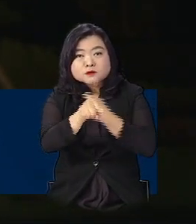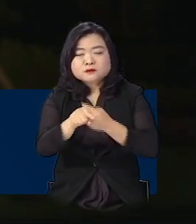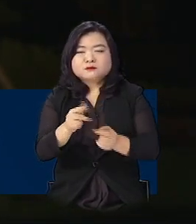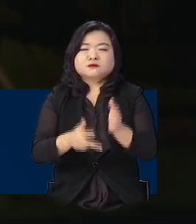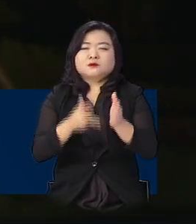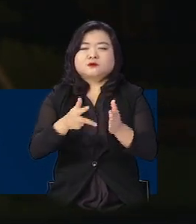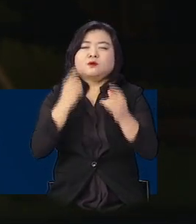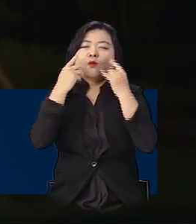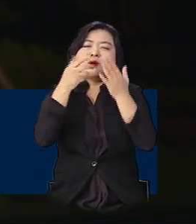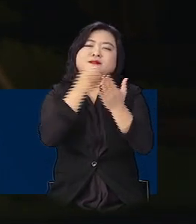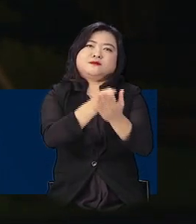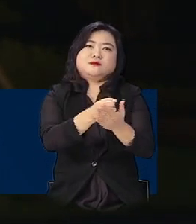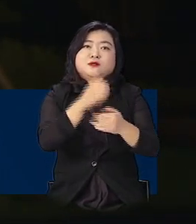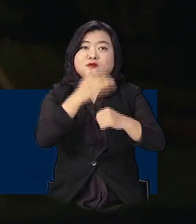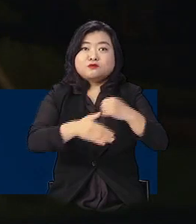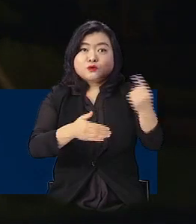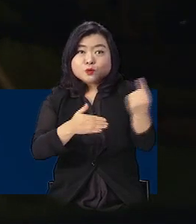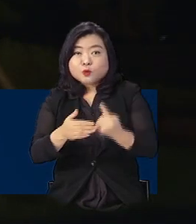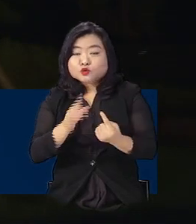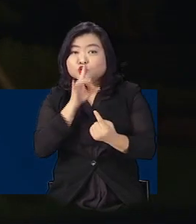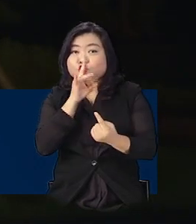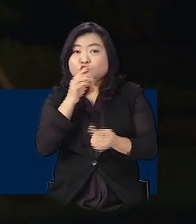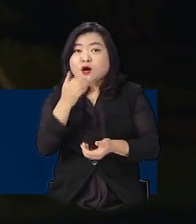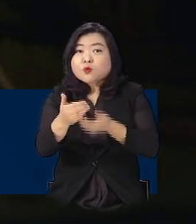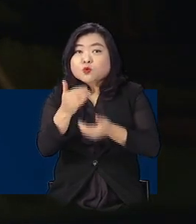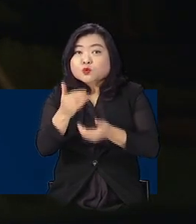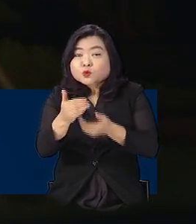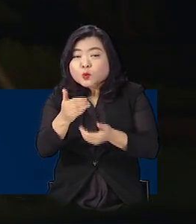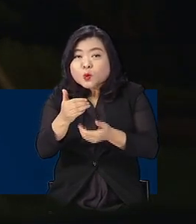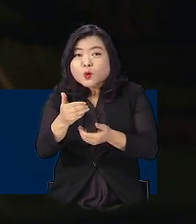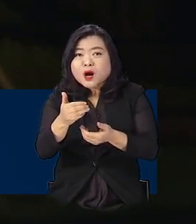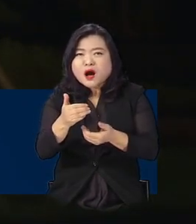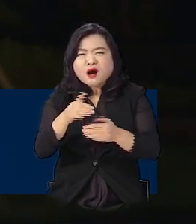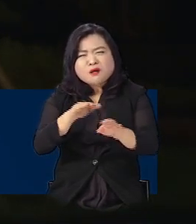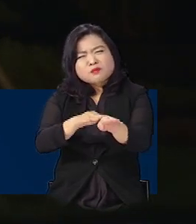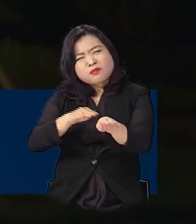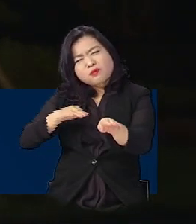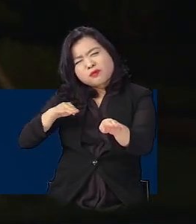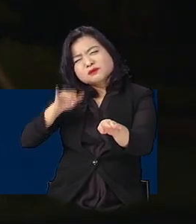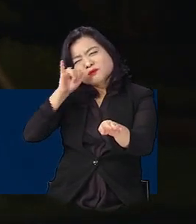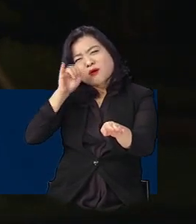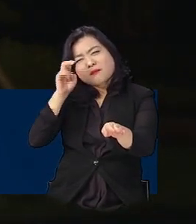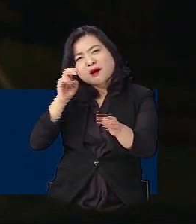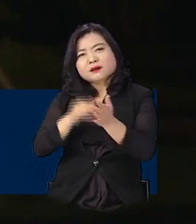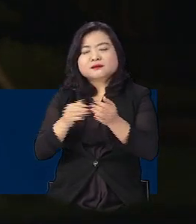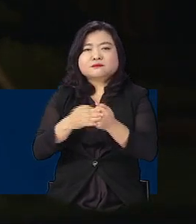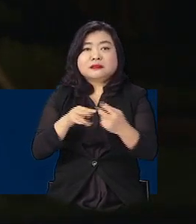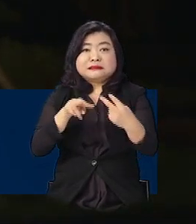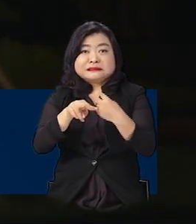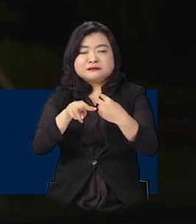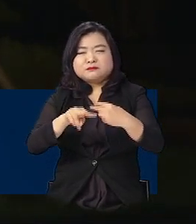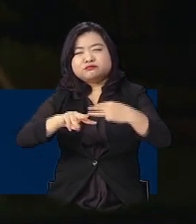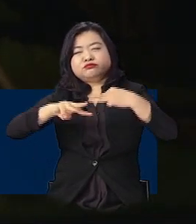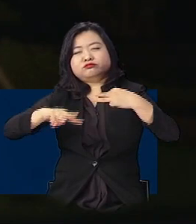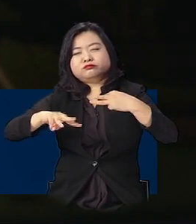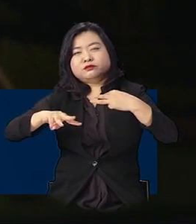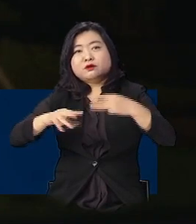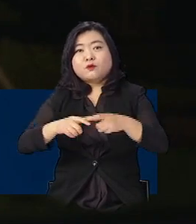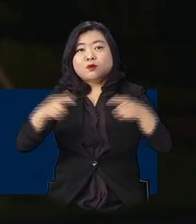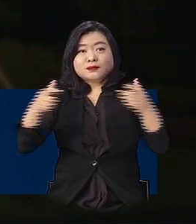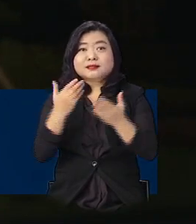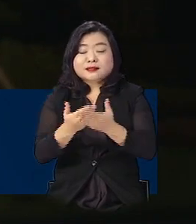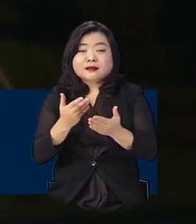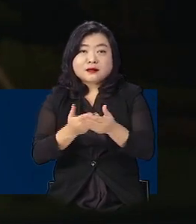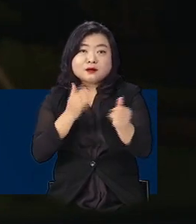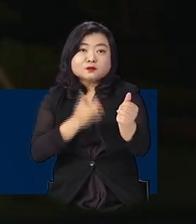되었습니다. 또 대구에서 나오는 중앙고속도로가 그때가 복잡하지 않느냐, 이래서 6차선 확장을 해달라 이렇게